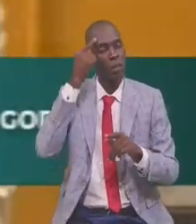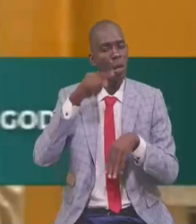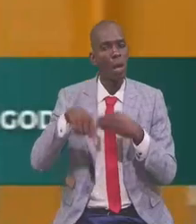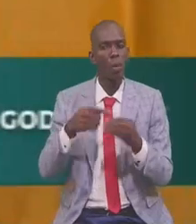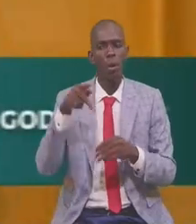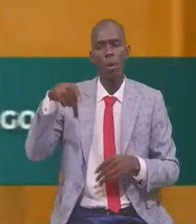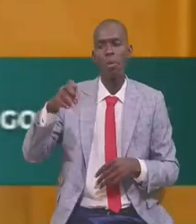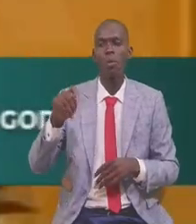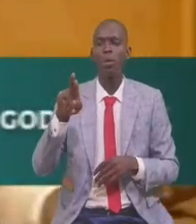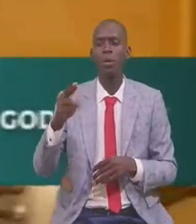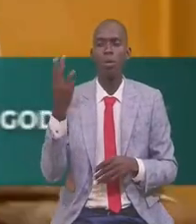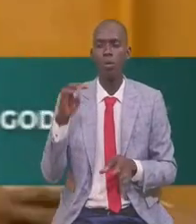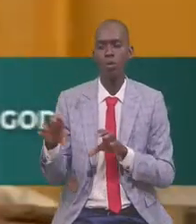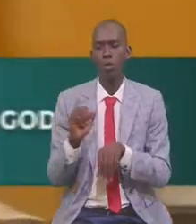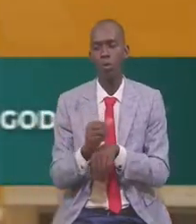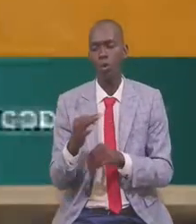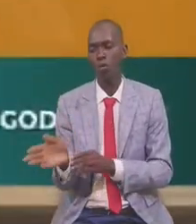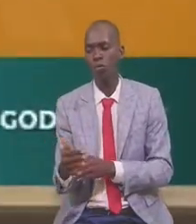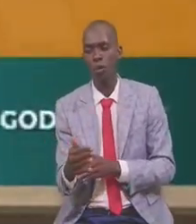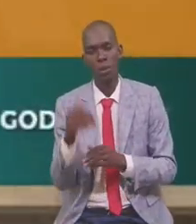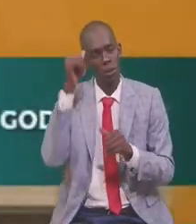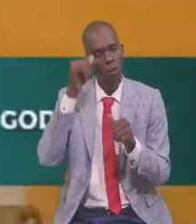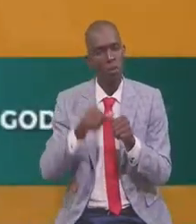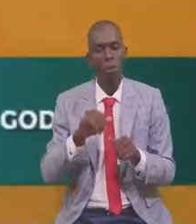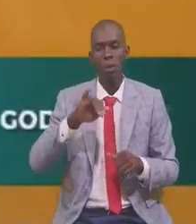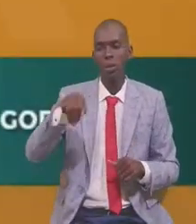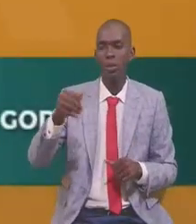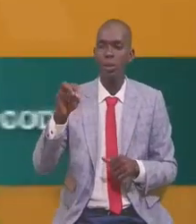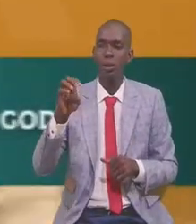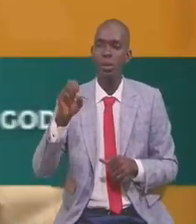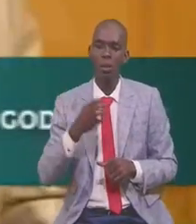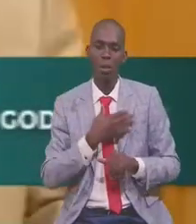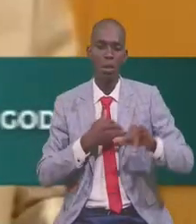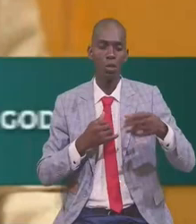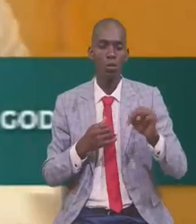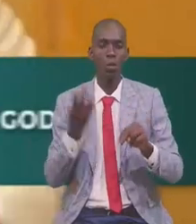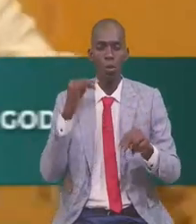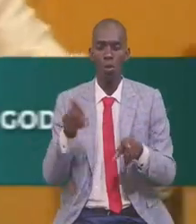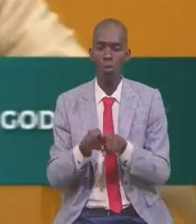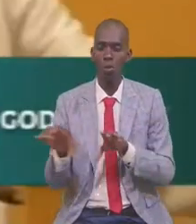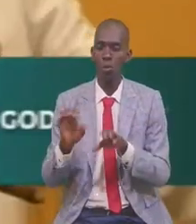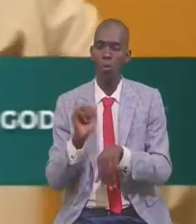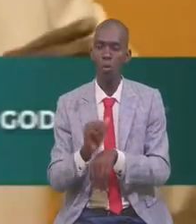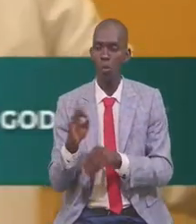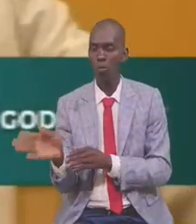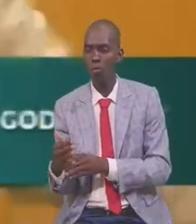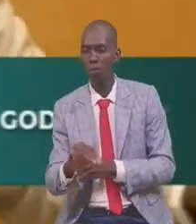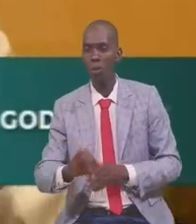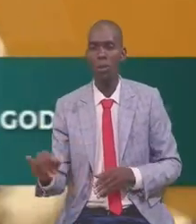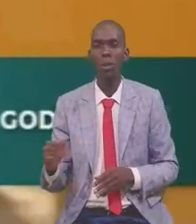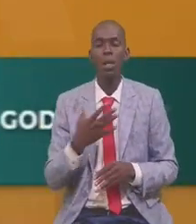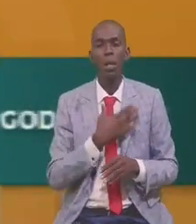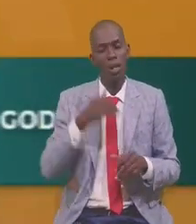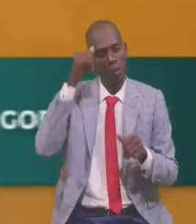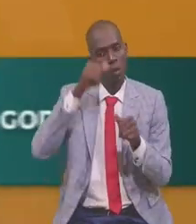parvenu. Pensez à Jean et Jacques, il pêchait quand l'appel est venu. Pensez à Matthieu, il était donc au